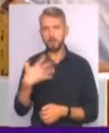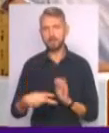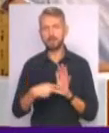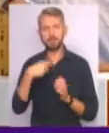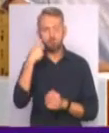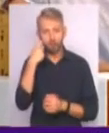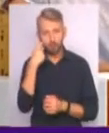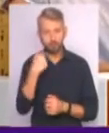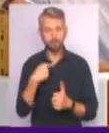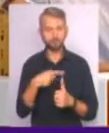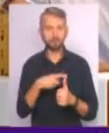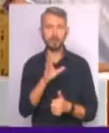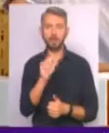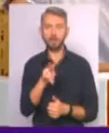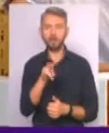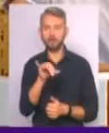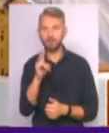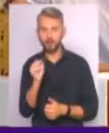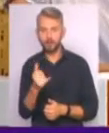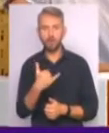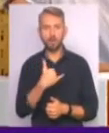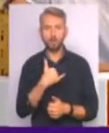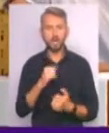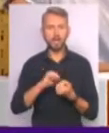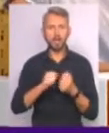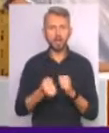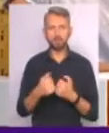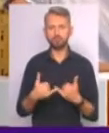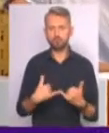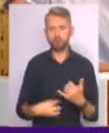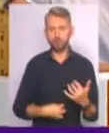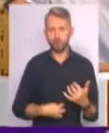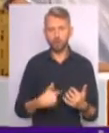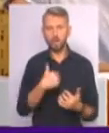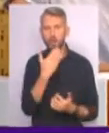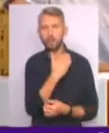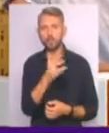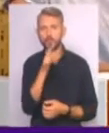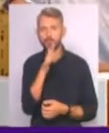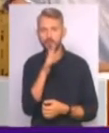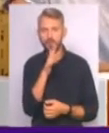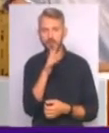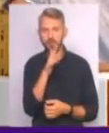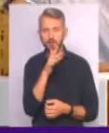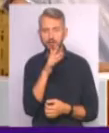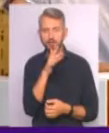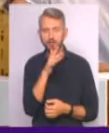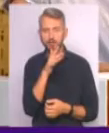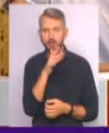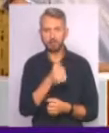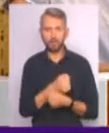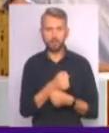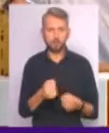років, Валентина. У мене камінець в жовтому міхурі, і я останнім часом, за останній рік, набрала вагу в районі